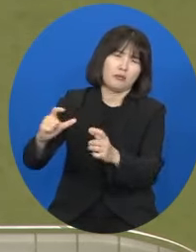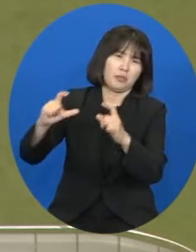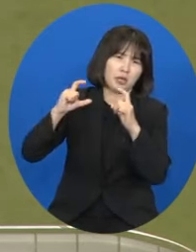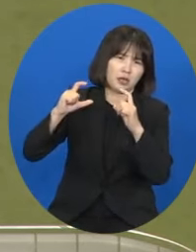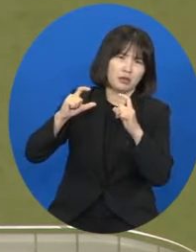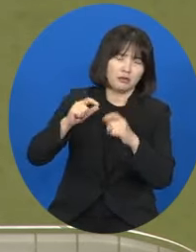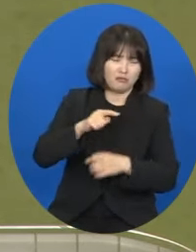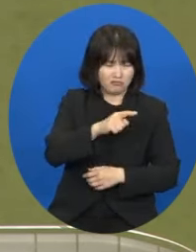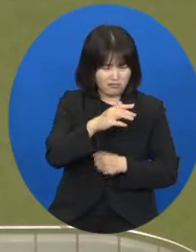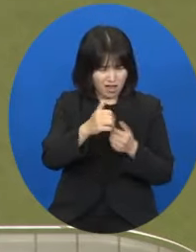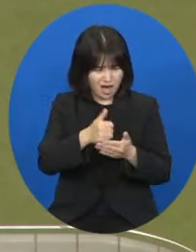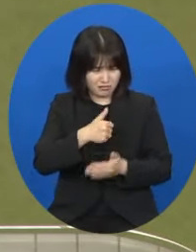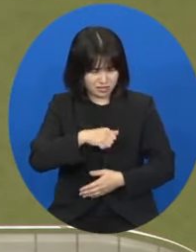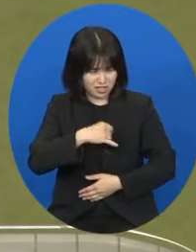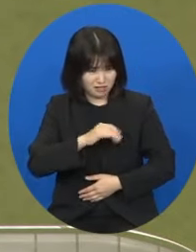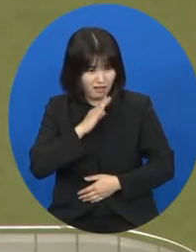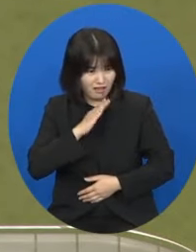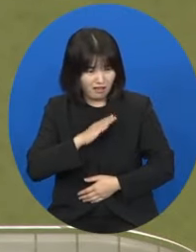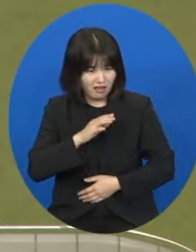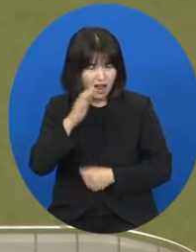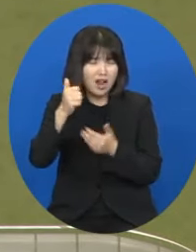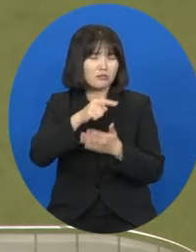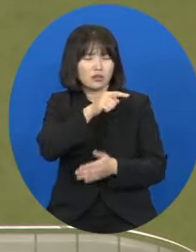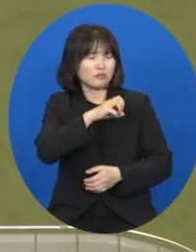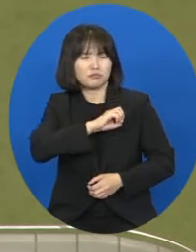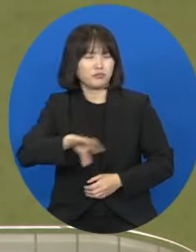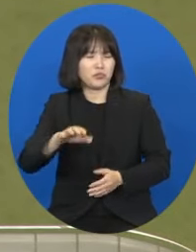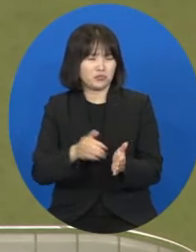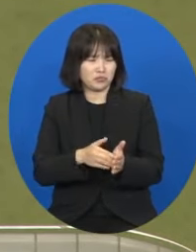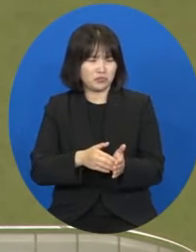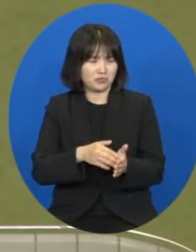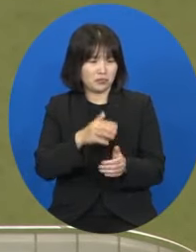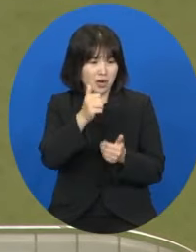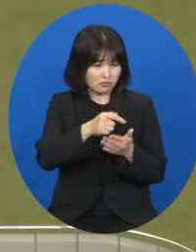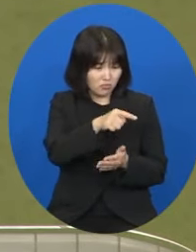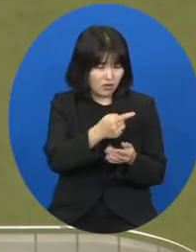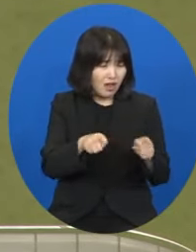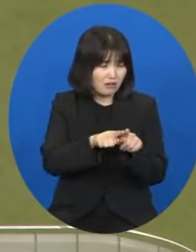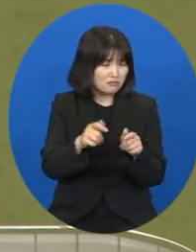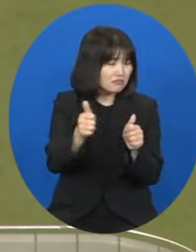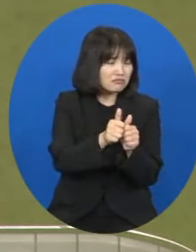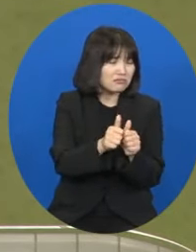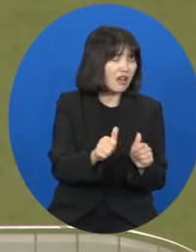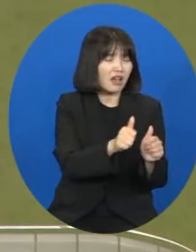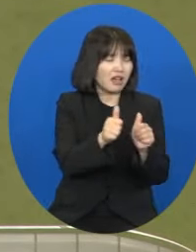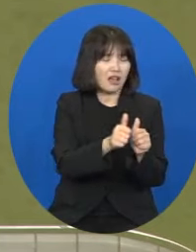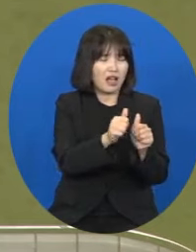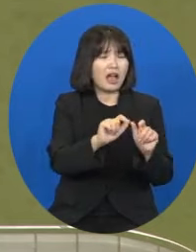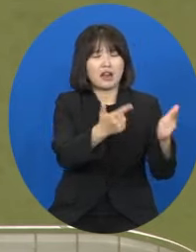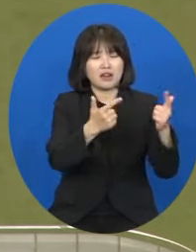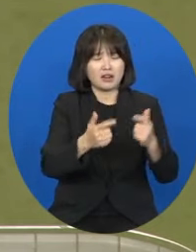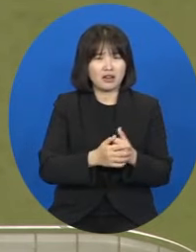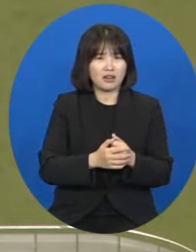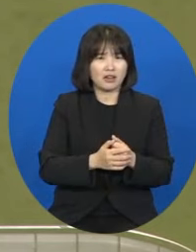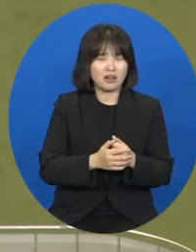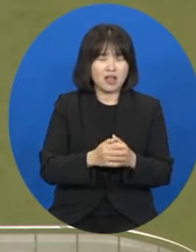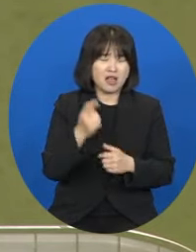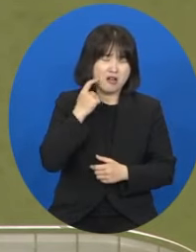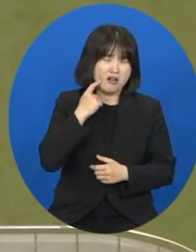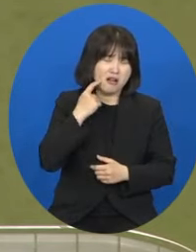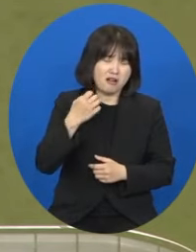하나님의 자녀냐? 하나님은 너를 버렸다? 하나님은 너와 함께 하지 않는다? 이런 거짓말을 자꾸 주는 거예요. 여러분 속으시면 안